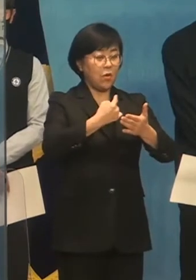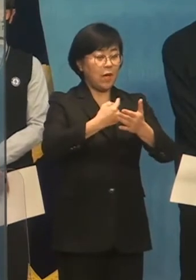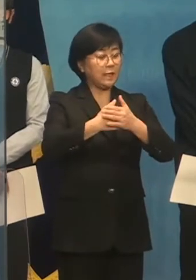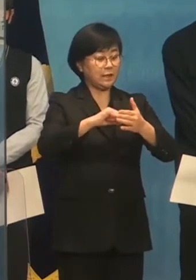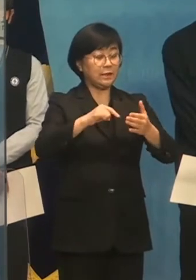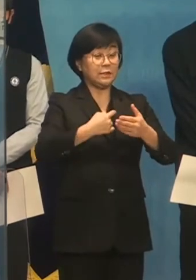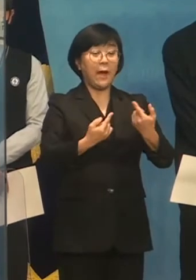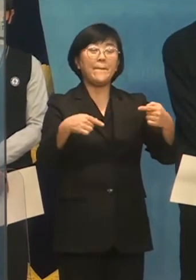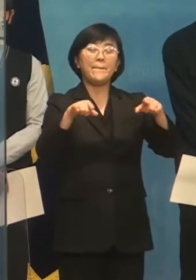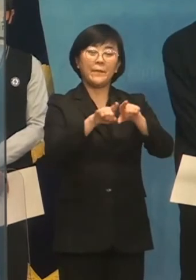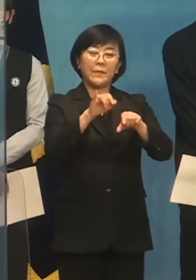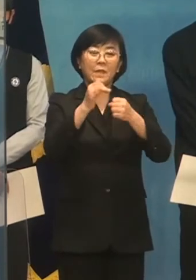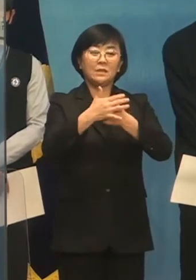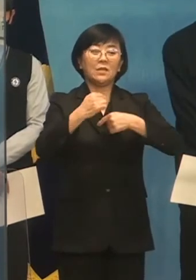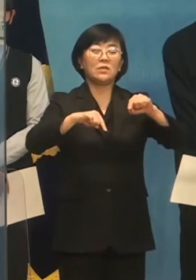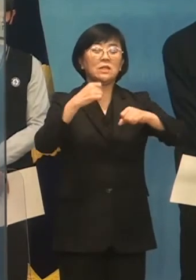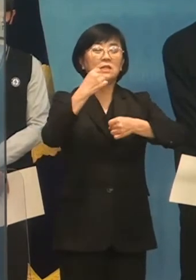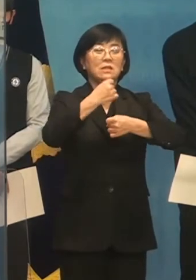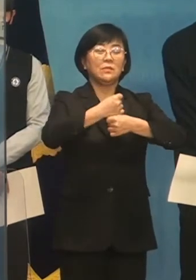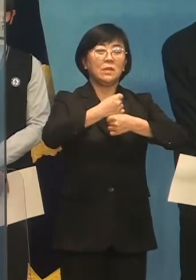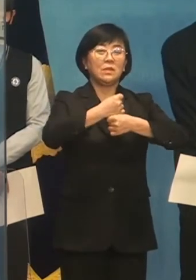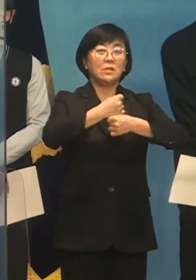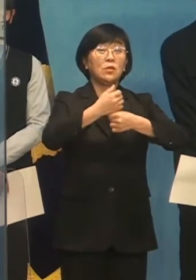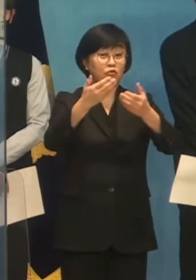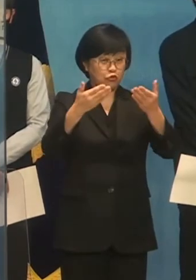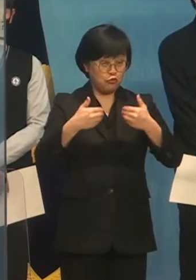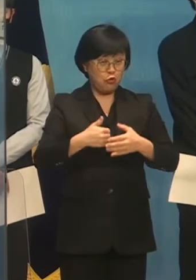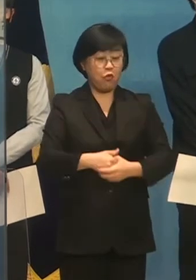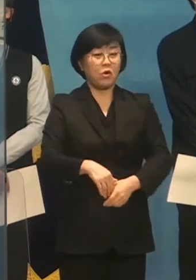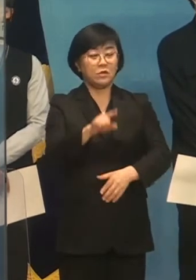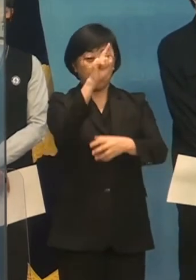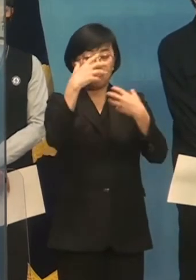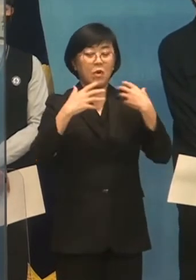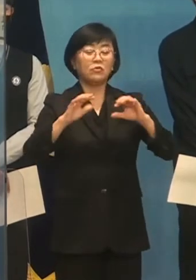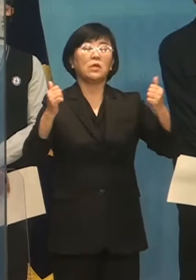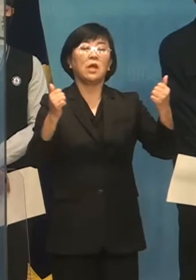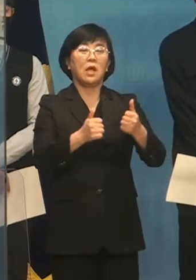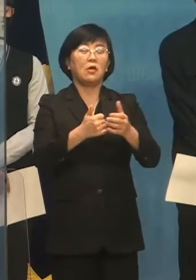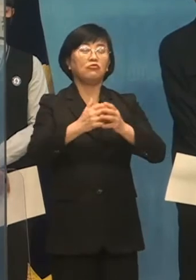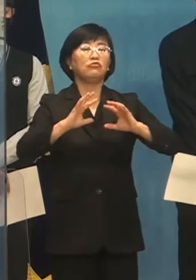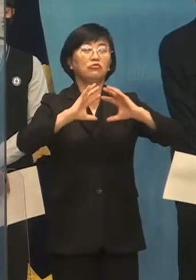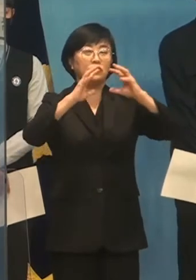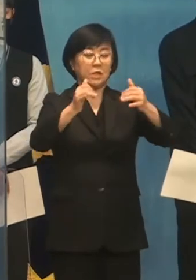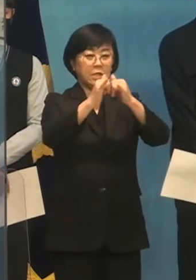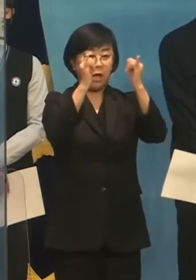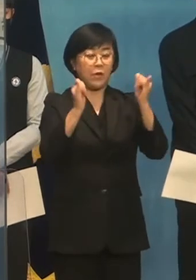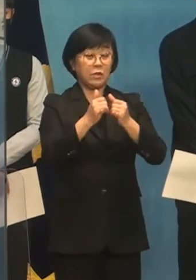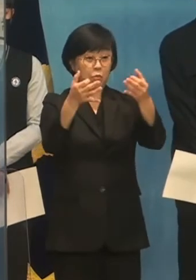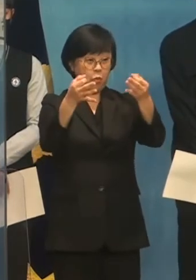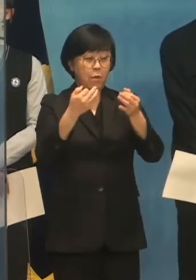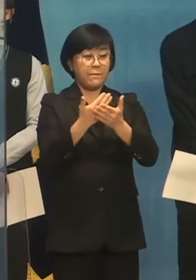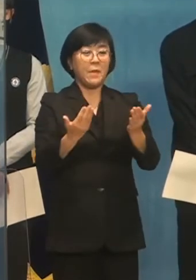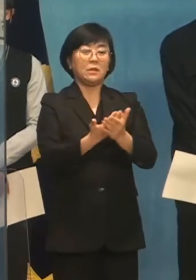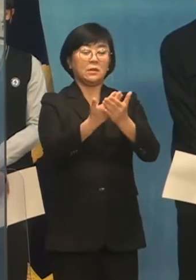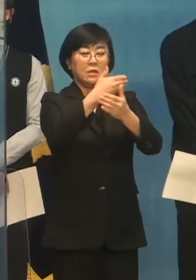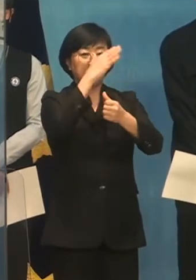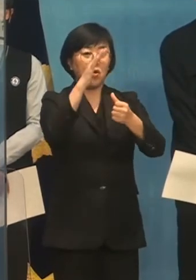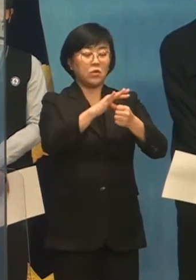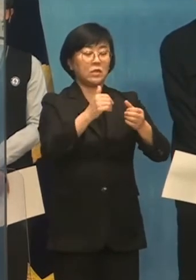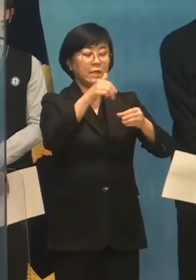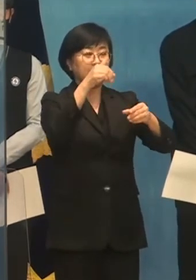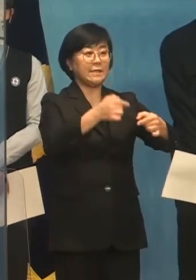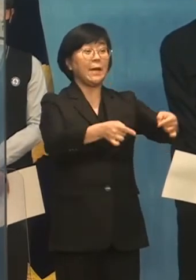우리와 함께하는 정치를 만들어주십시오. 정부와 국회는 국제사회가 오를 수 있는 발전된 청소년